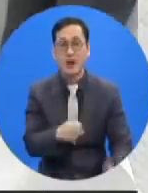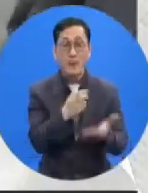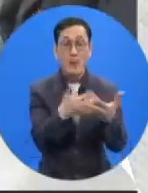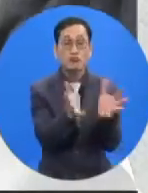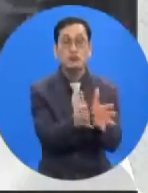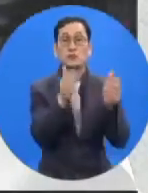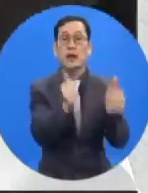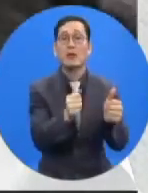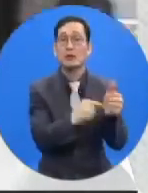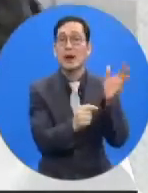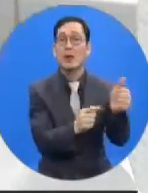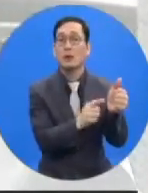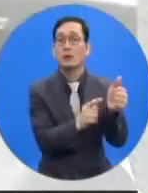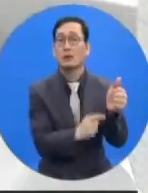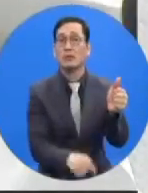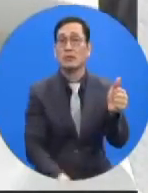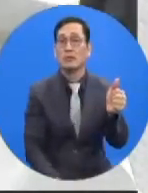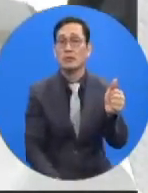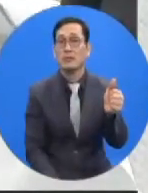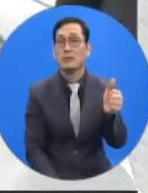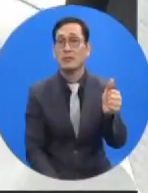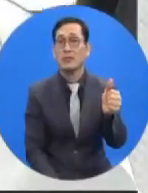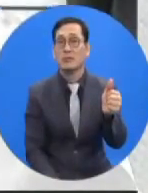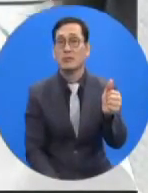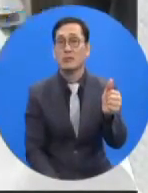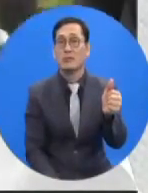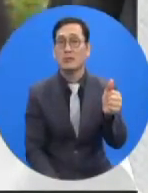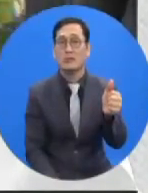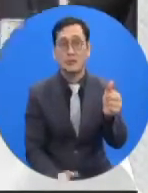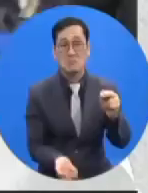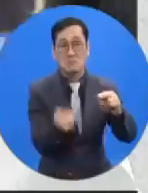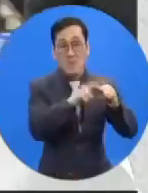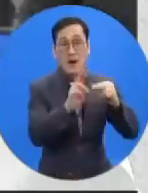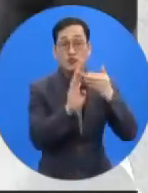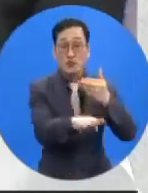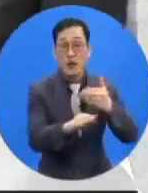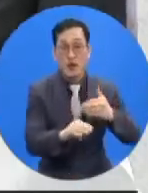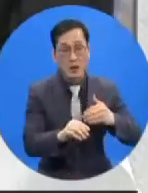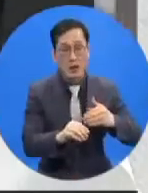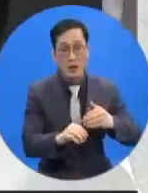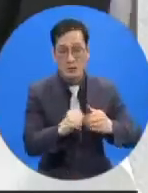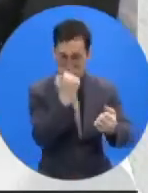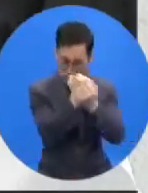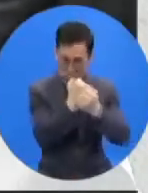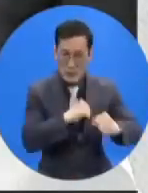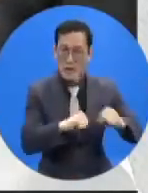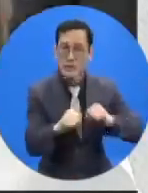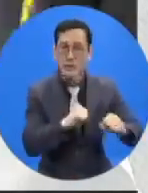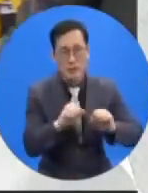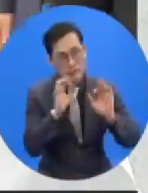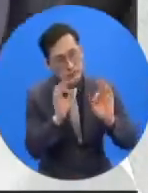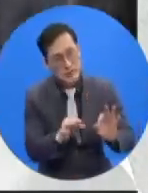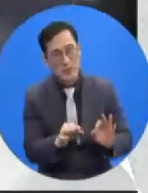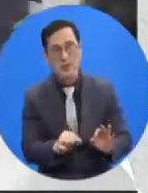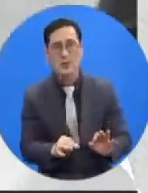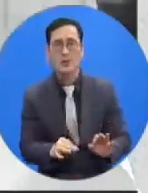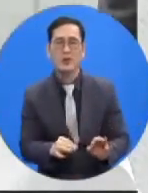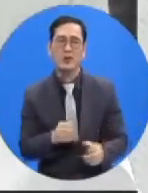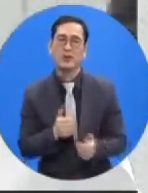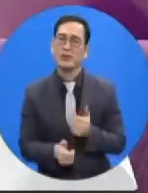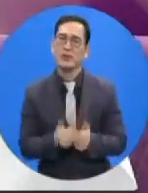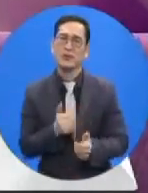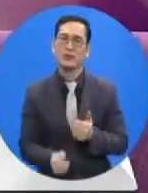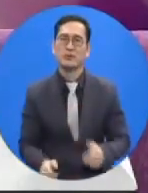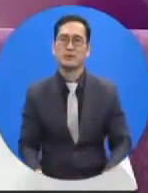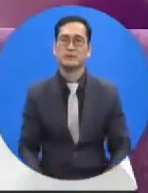그분을 통해서 한때 이 진행되는 우리 사회현상이 전 더 너무 걱정스러워요. 이건 아니죠. 분명한 거는